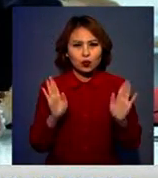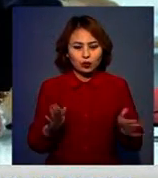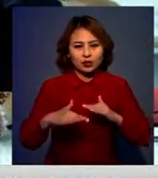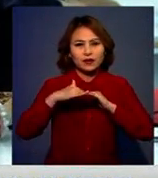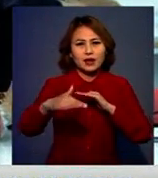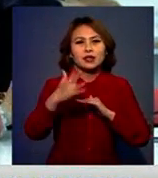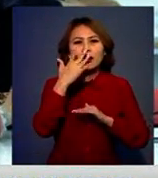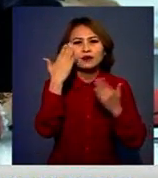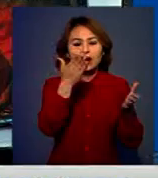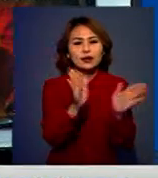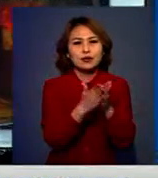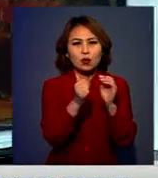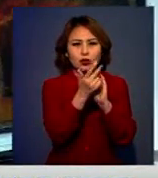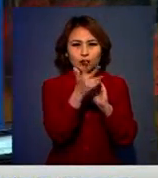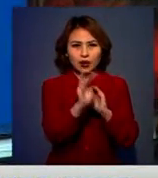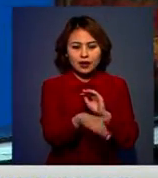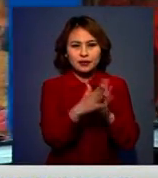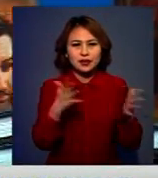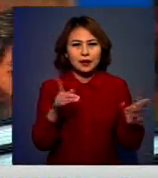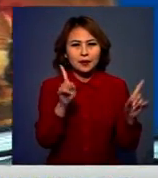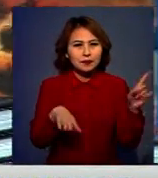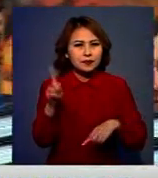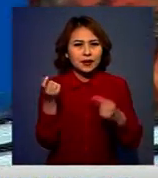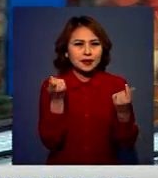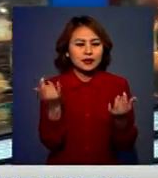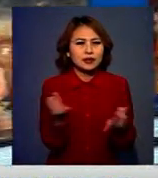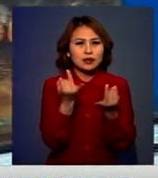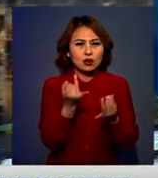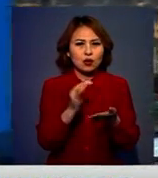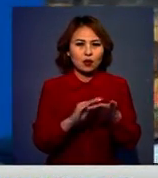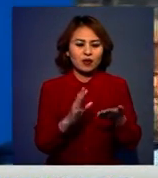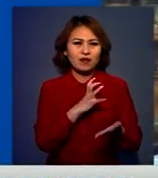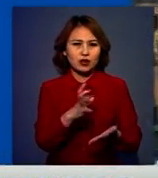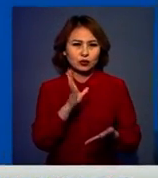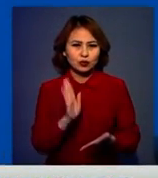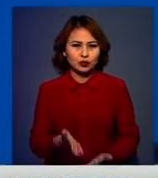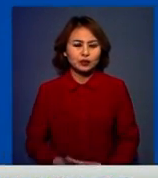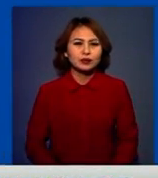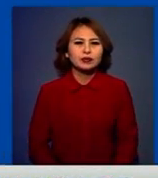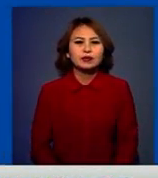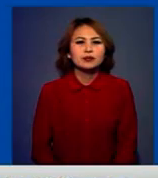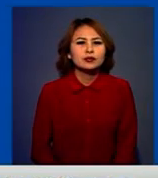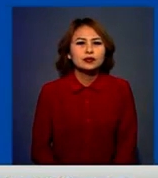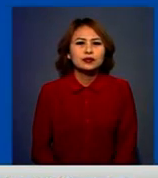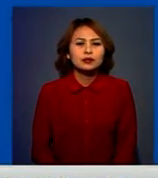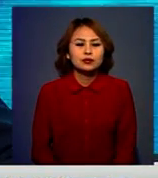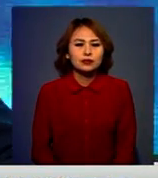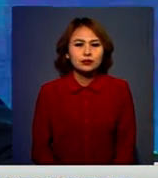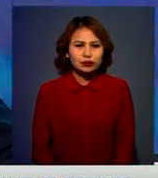еліміздің ұлттық академиялық кітапханасында 13 мыңнан астам сирек кездесетін аса құнды қолжазба бар.